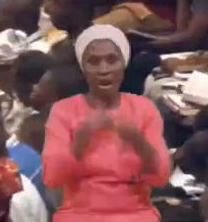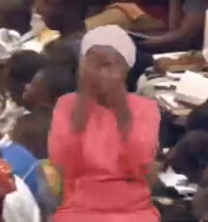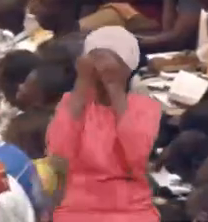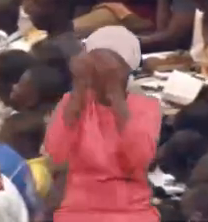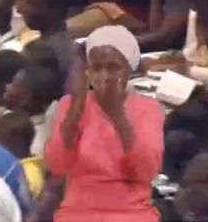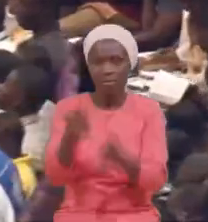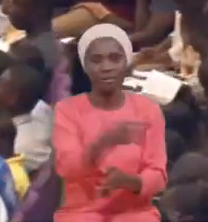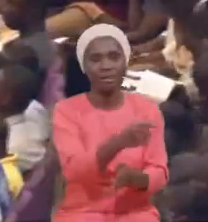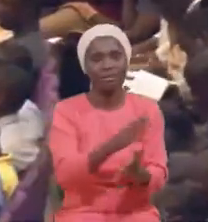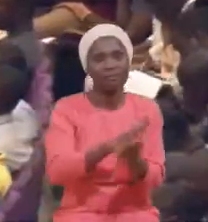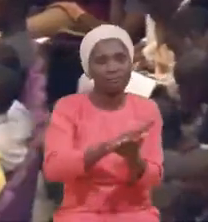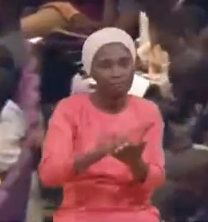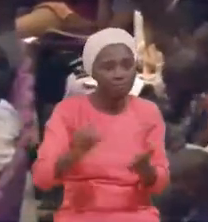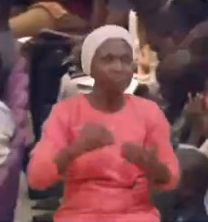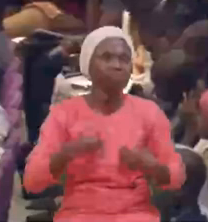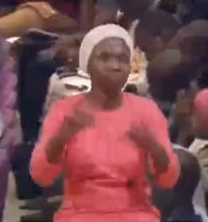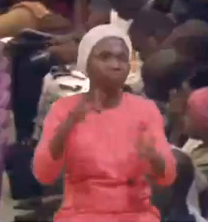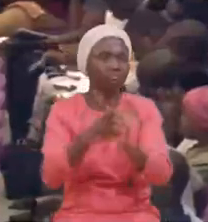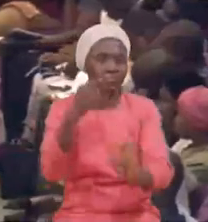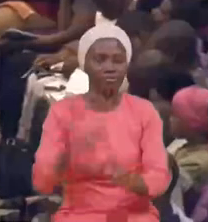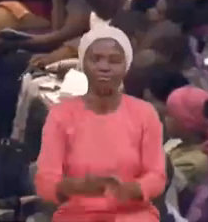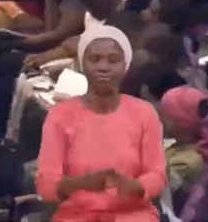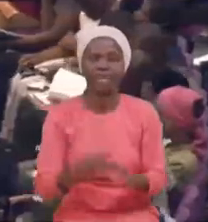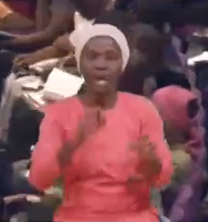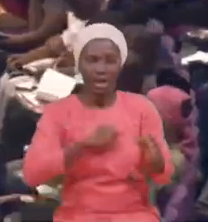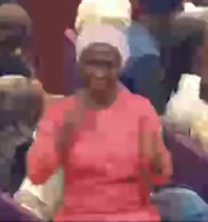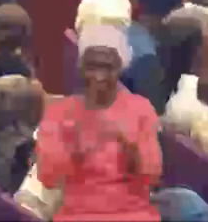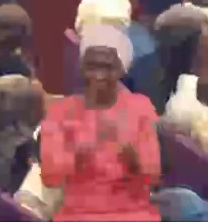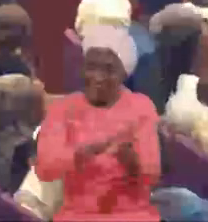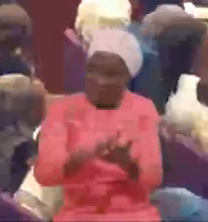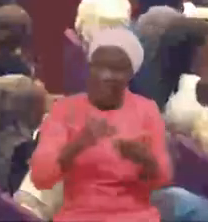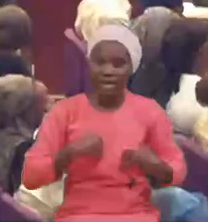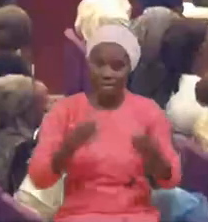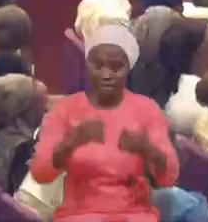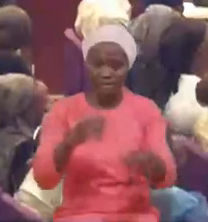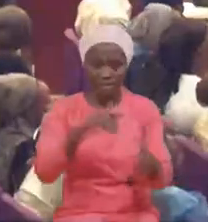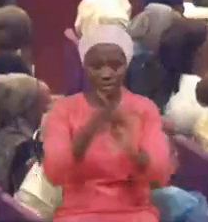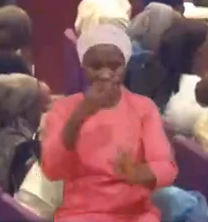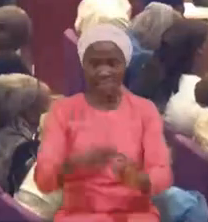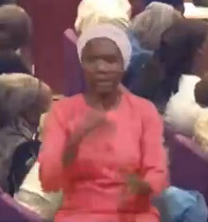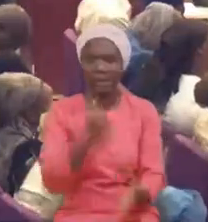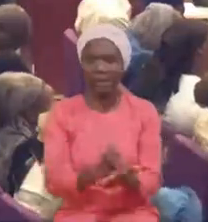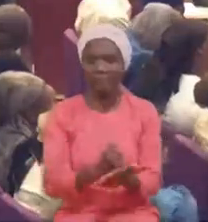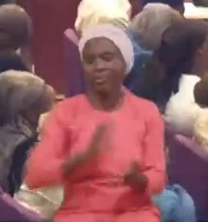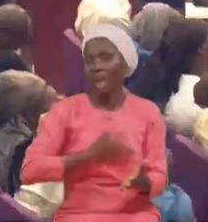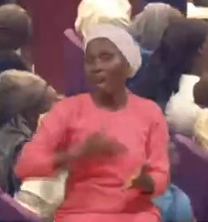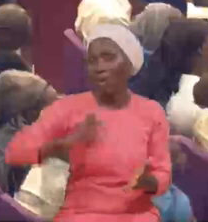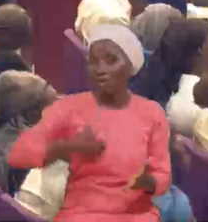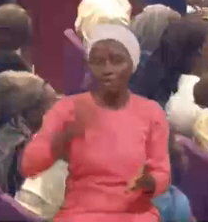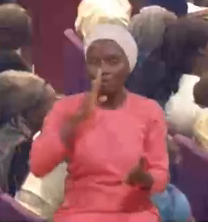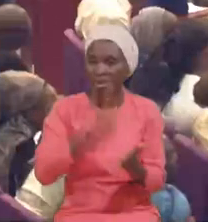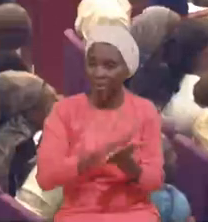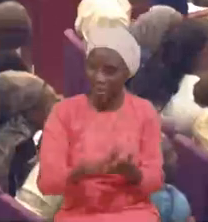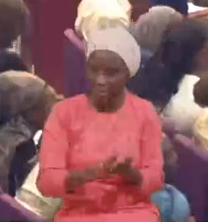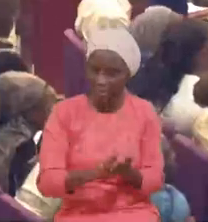lois. La purification est venue. La purification est venue. Notre âme